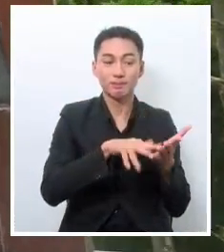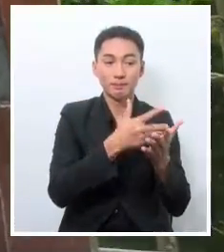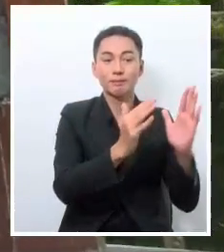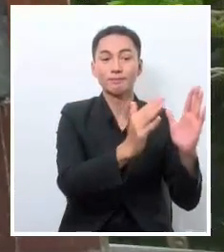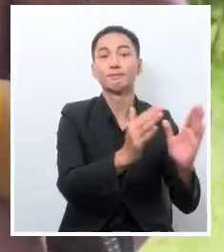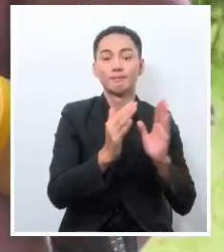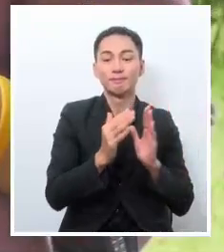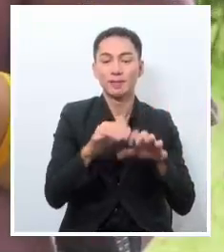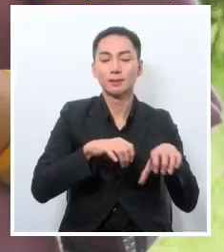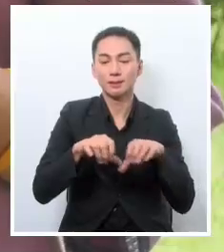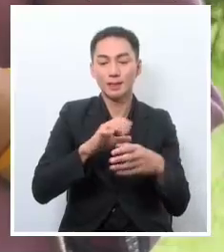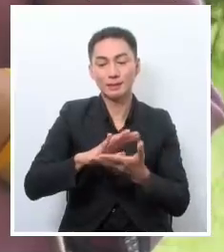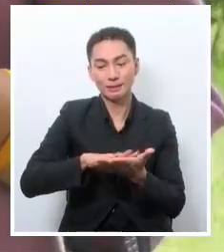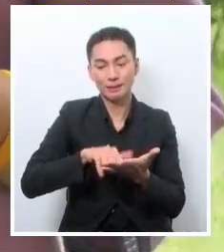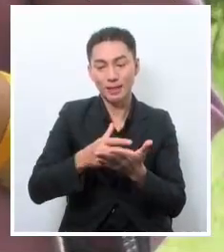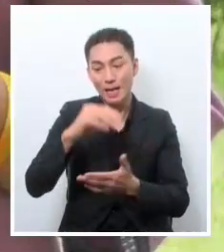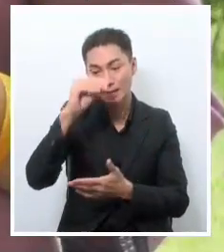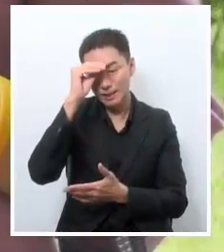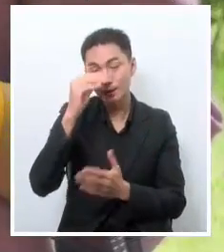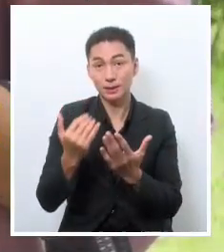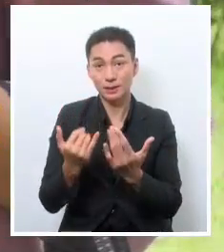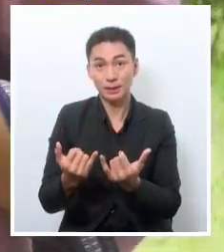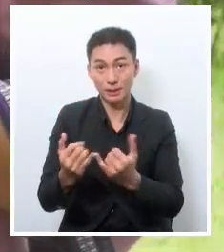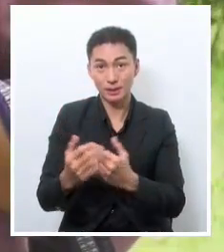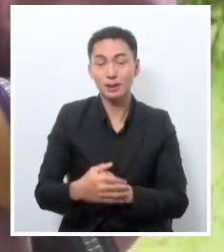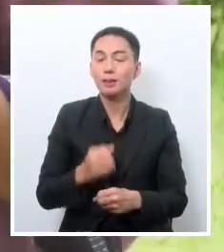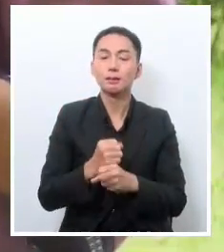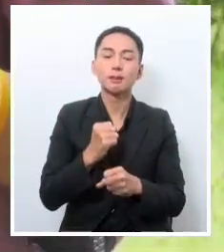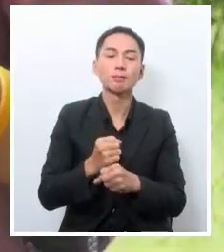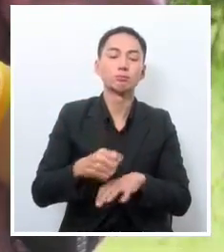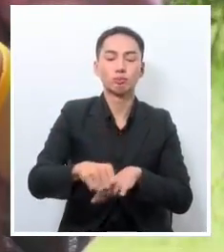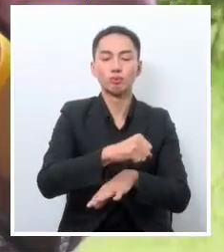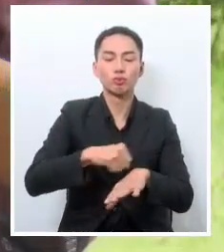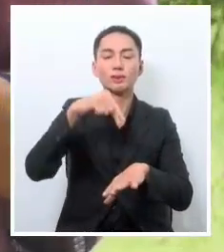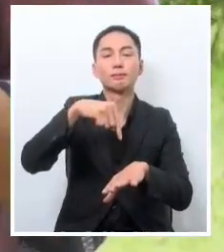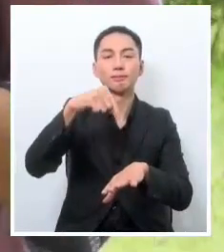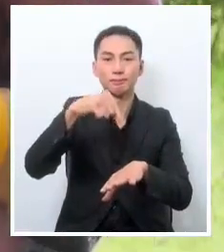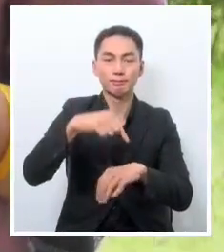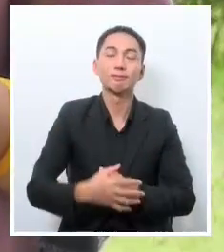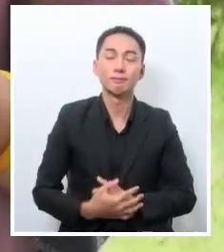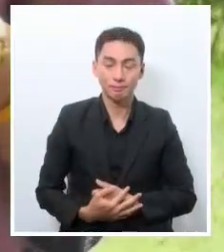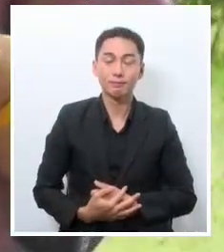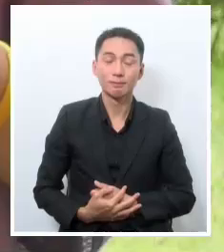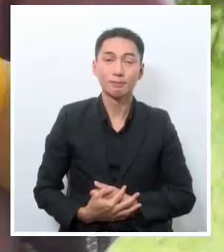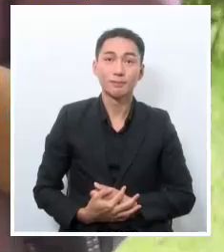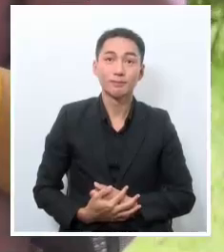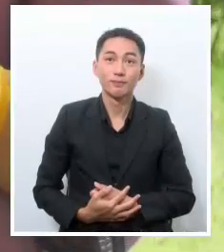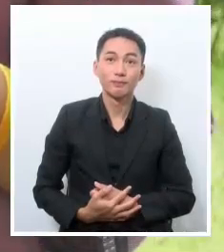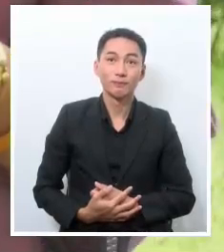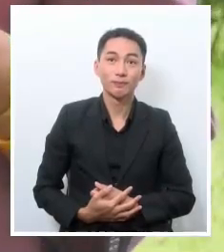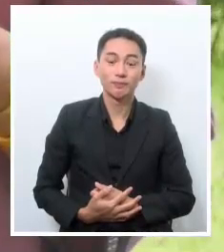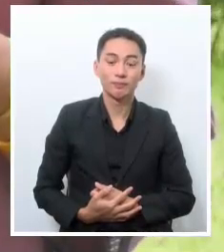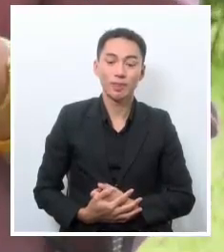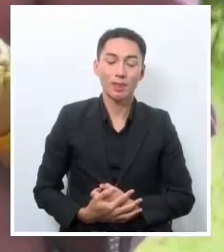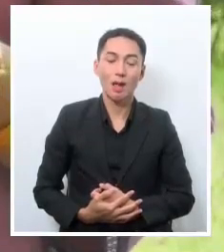ใช้ในการจัดการศึกษาซึ่งบูรณาการในพื้นที่บริเวณนี้ค่ะค่ะซึ่งเราเห็นเลยว่าการจัดการเรียน